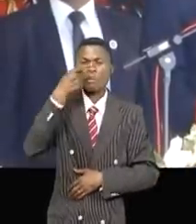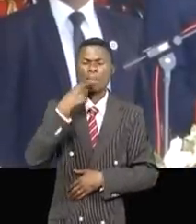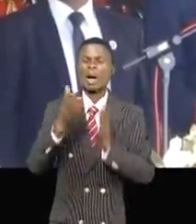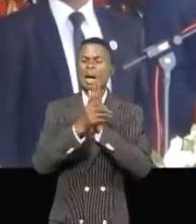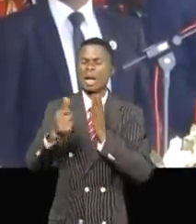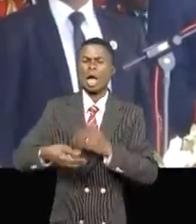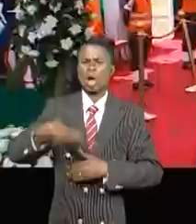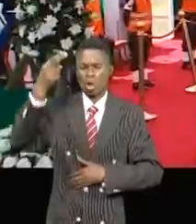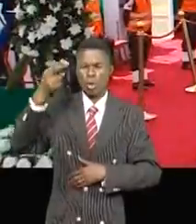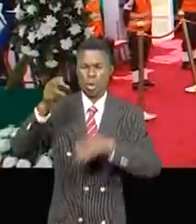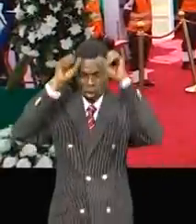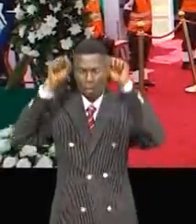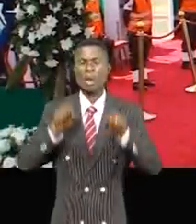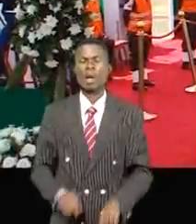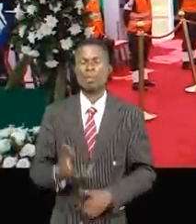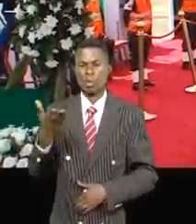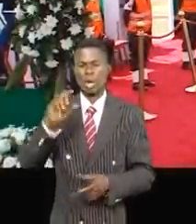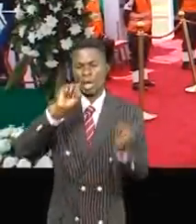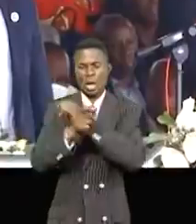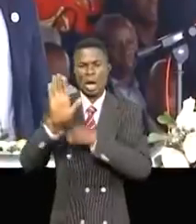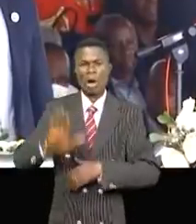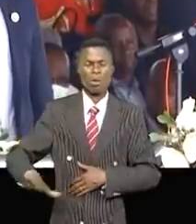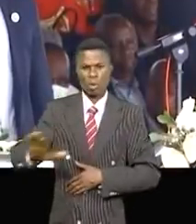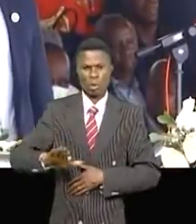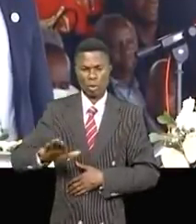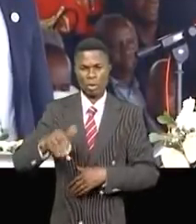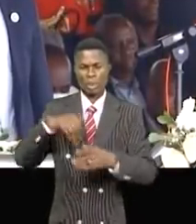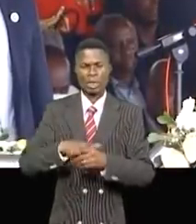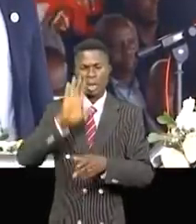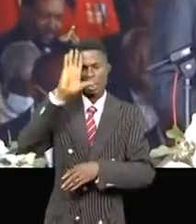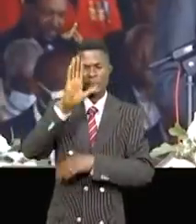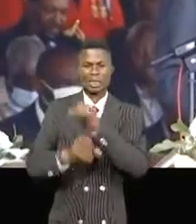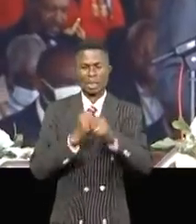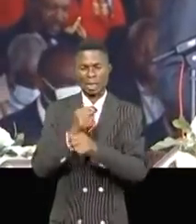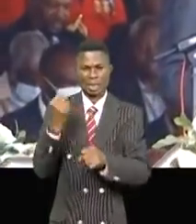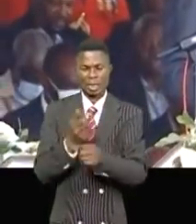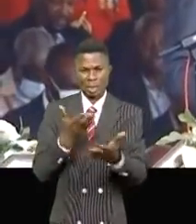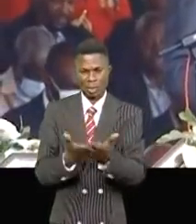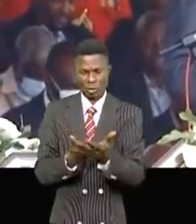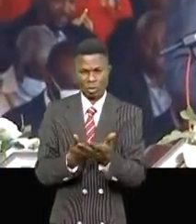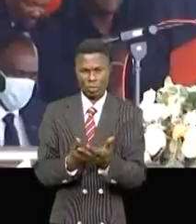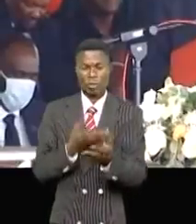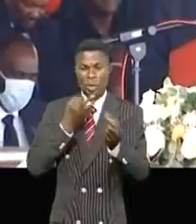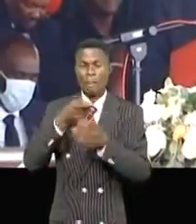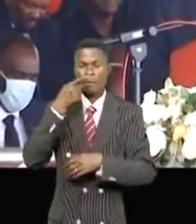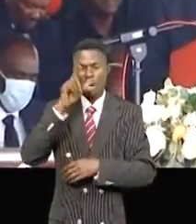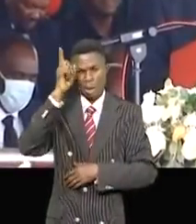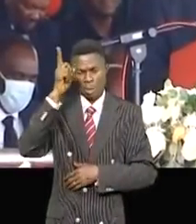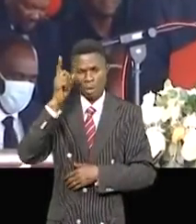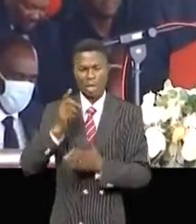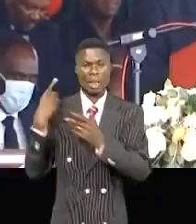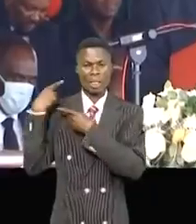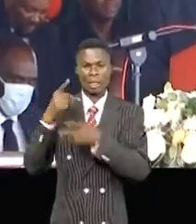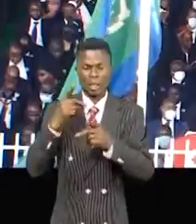qualités humaines de ce chef d'État qui a transformé son pays au cours de son tout premier mandat. S'exprimant pour la première fois en public depuis